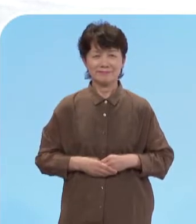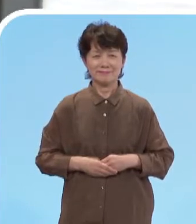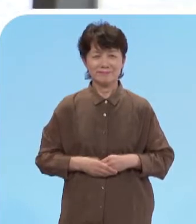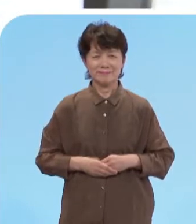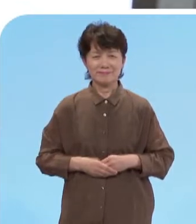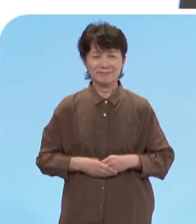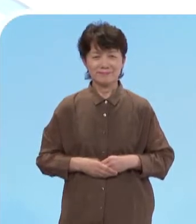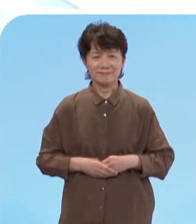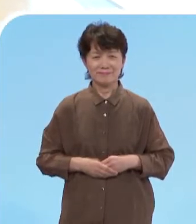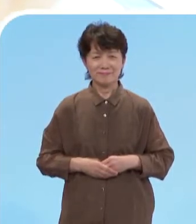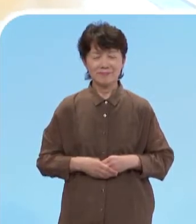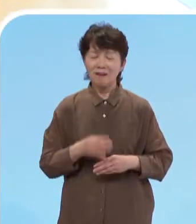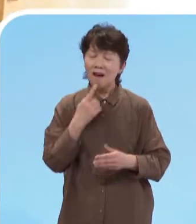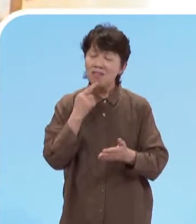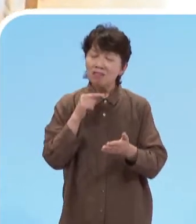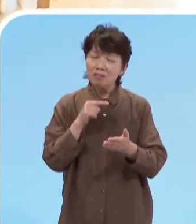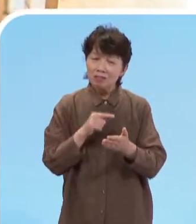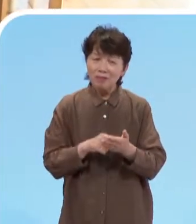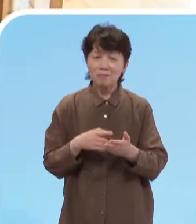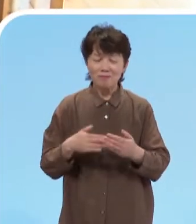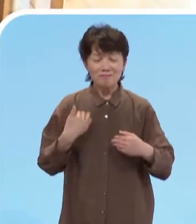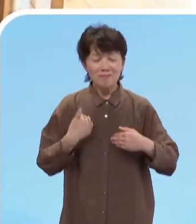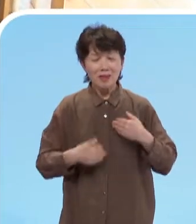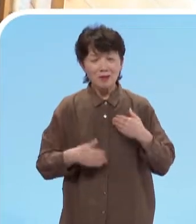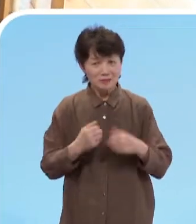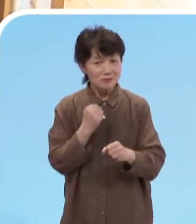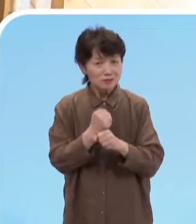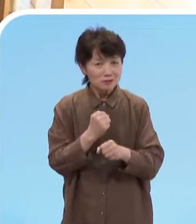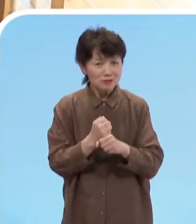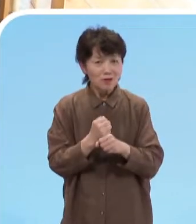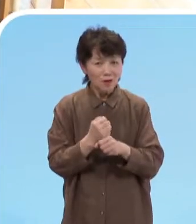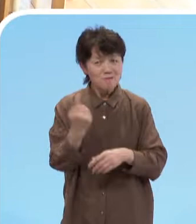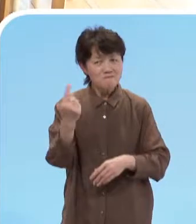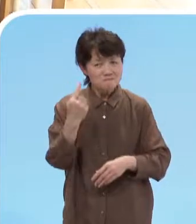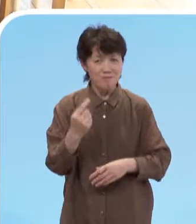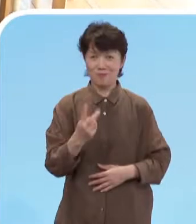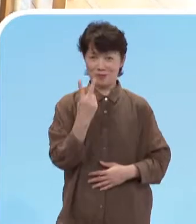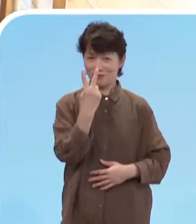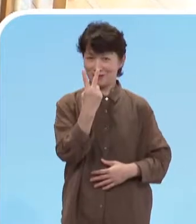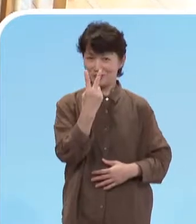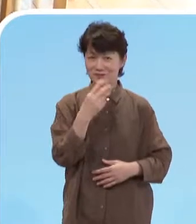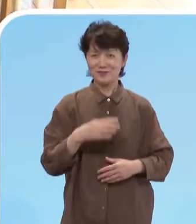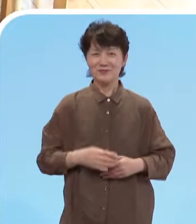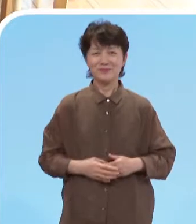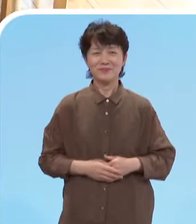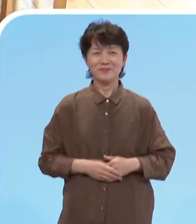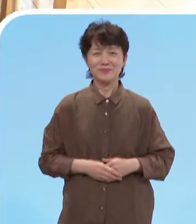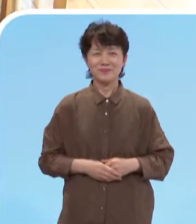というわけでまずは簡単で楽しい工作を2つ教えていただくことに。